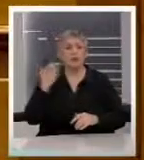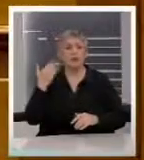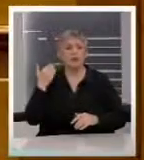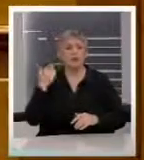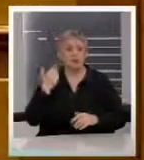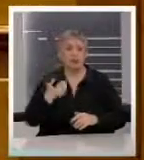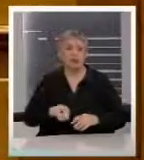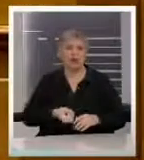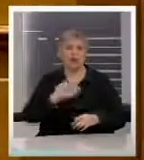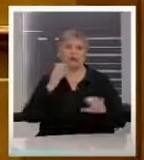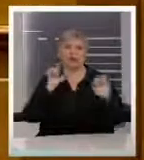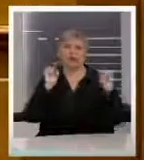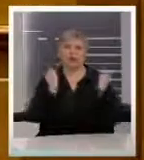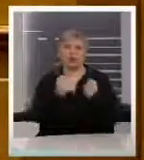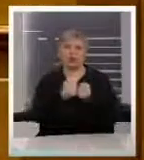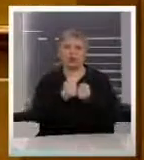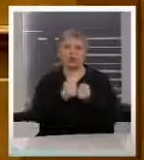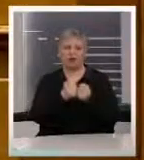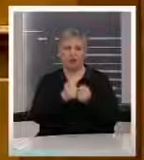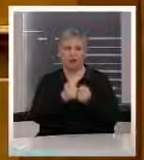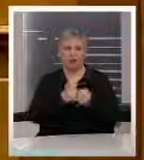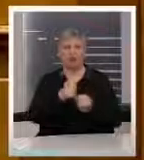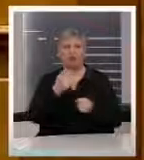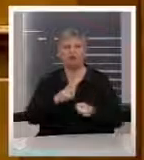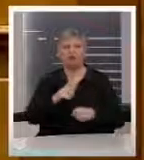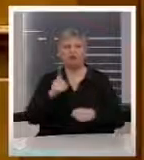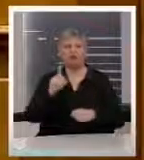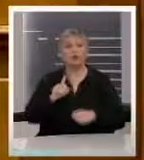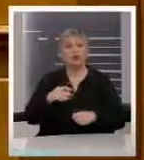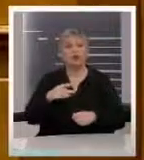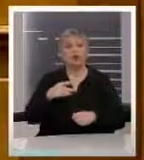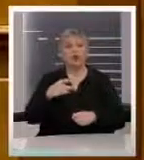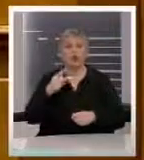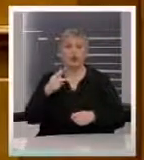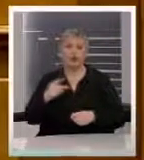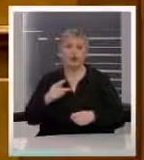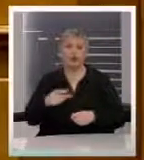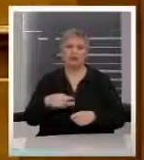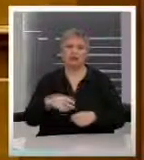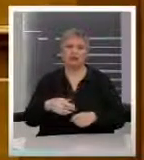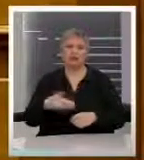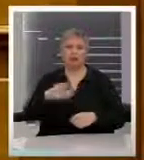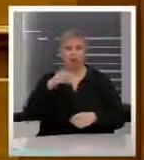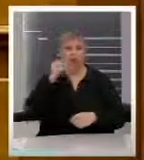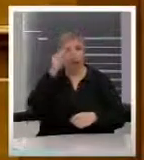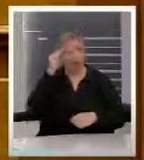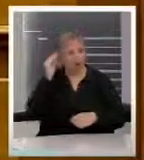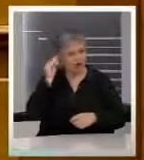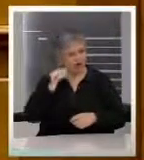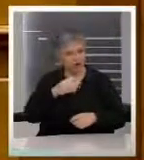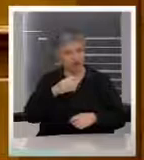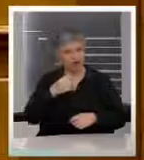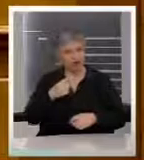συνέδριο της Νέας Δημοκρατίας ο πρώην Πρωθυπουργός Κώστας Καραμαλής, λέγοντας δύο πράγματα. Ζητάμε να στηριχθούν